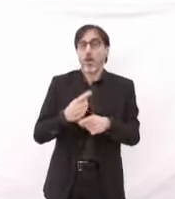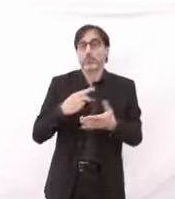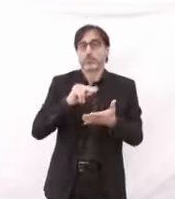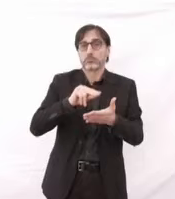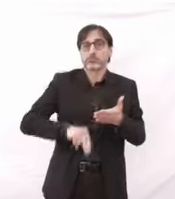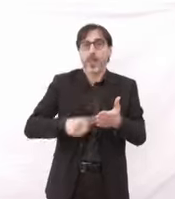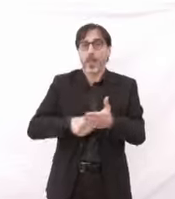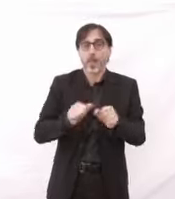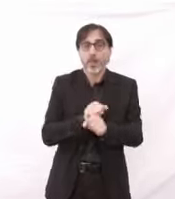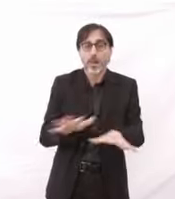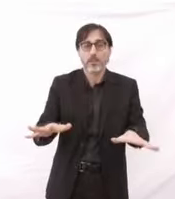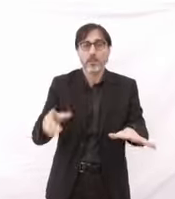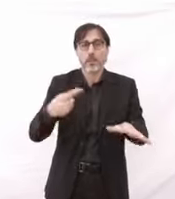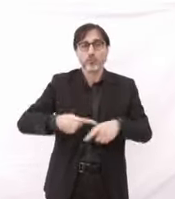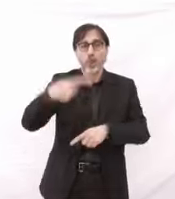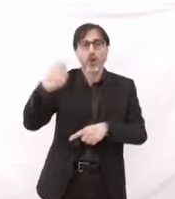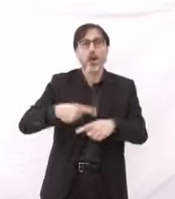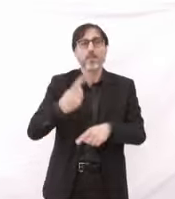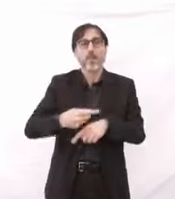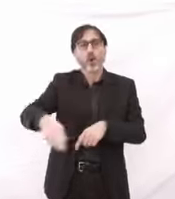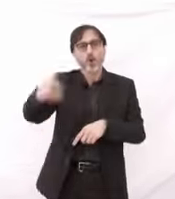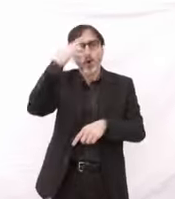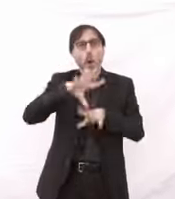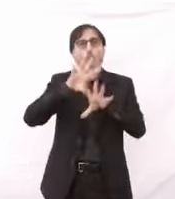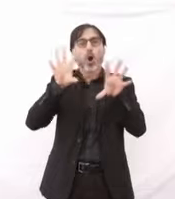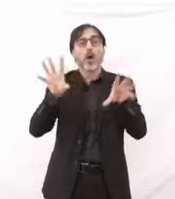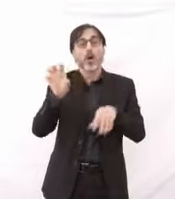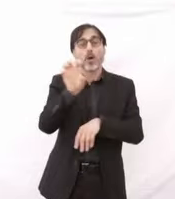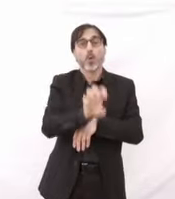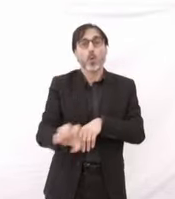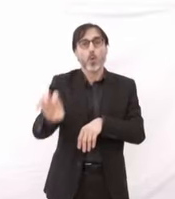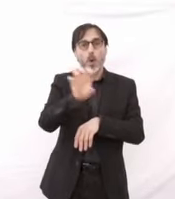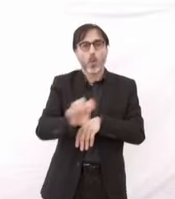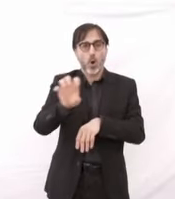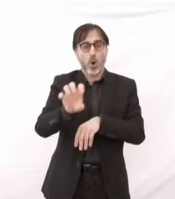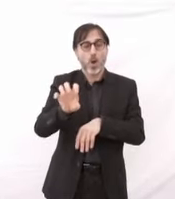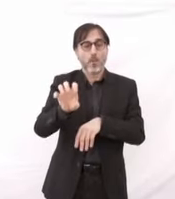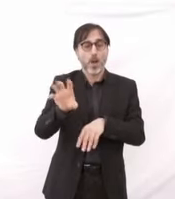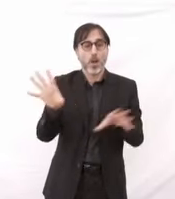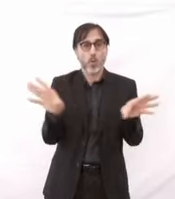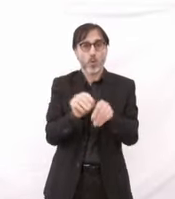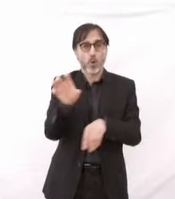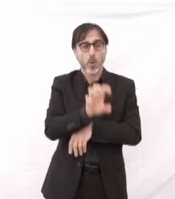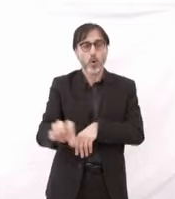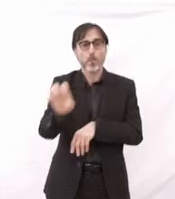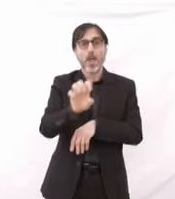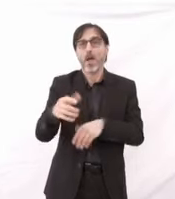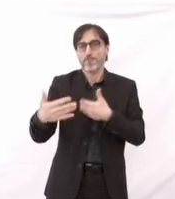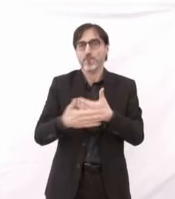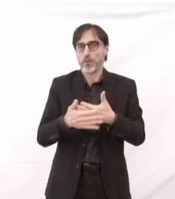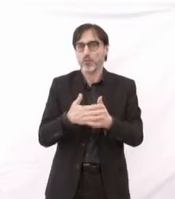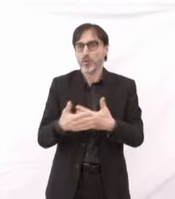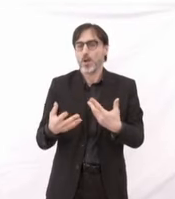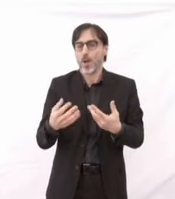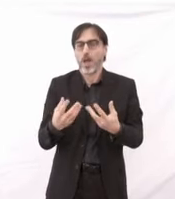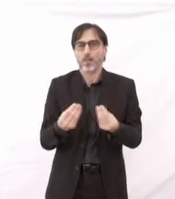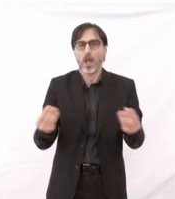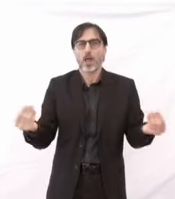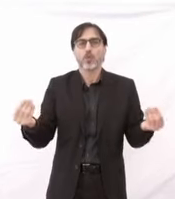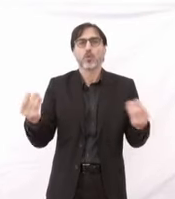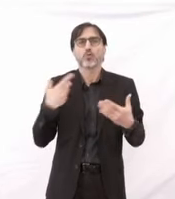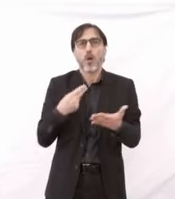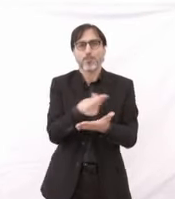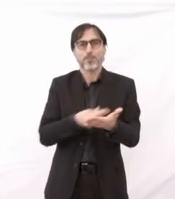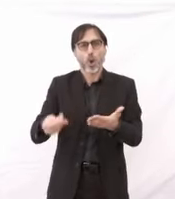questa giornata, voglio ricordare l'Unione Europea, che anche insomma ci è vicina, con la quale sviluppiamo